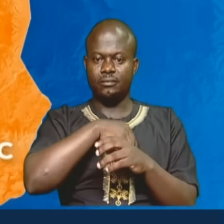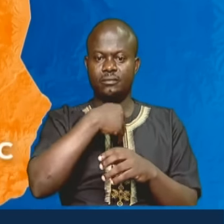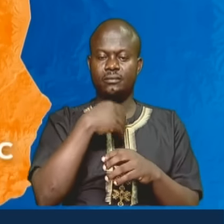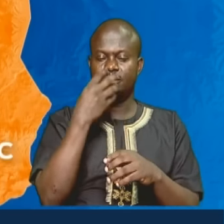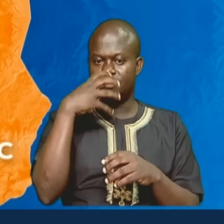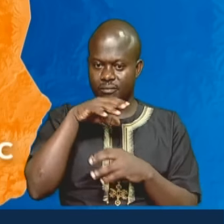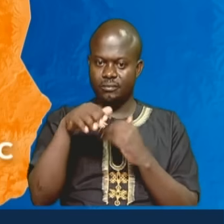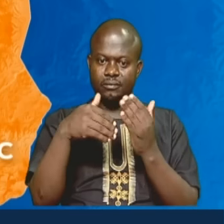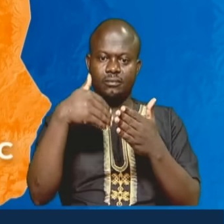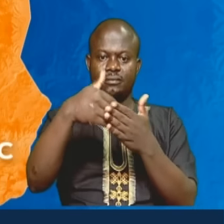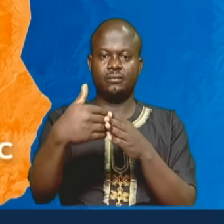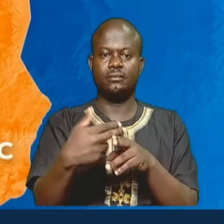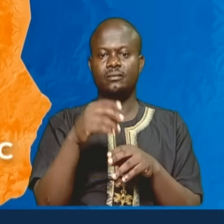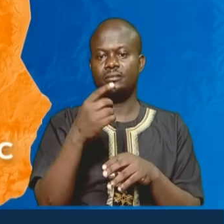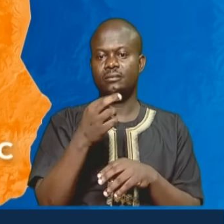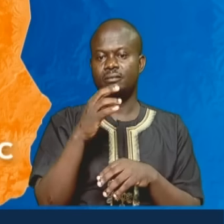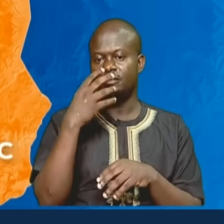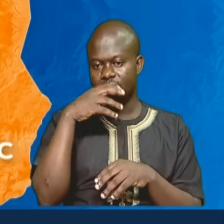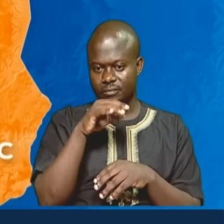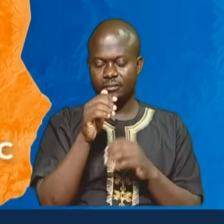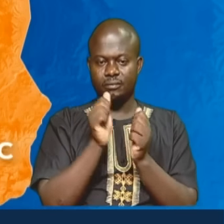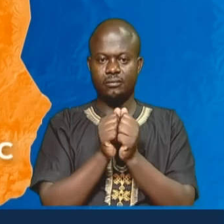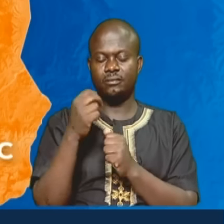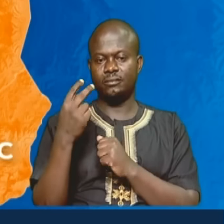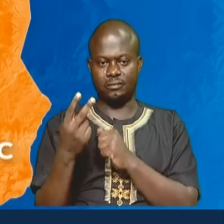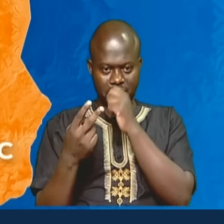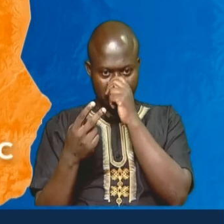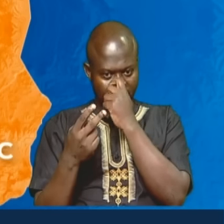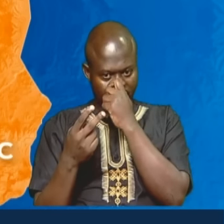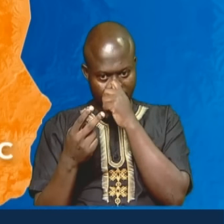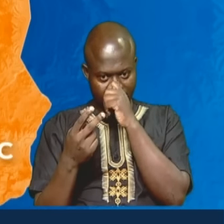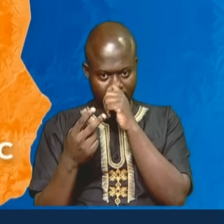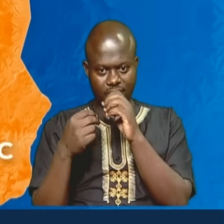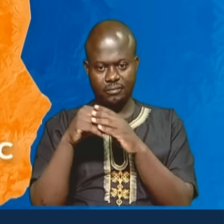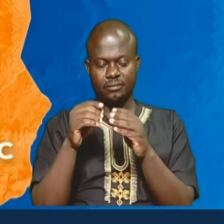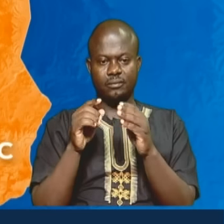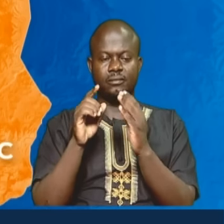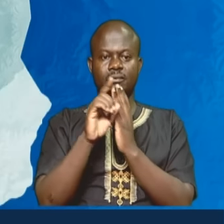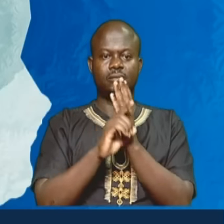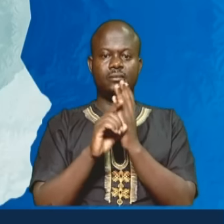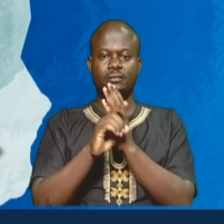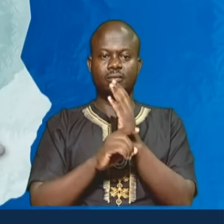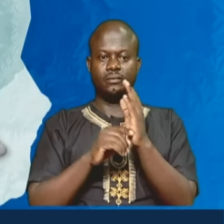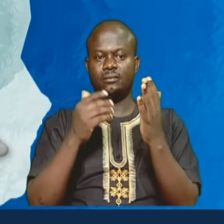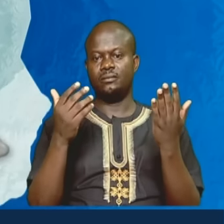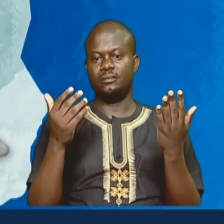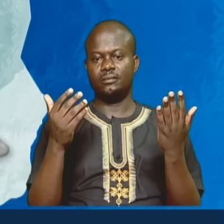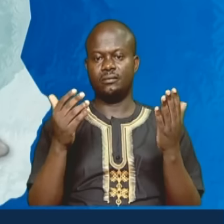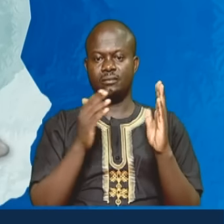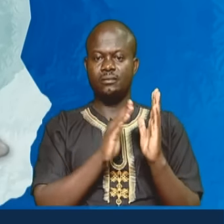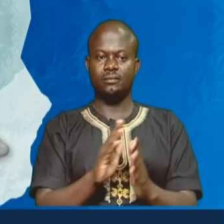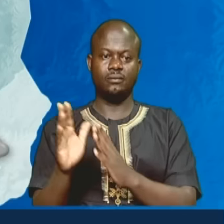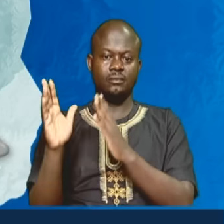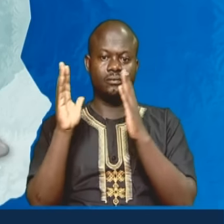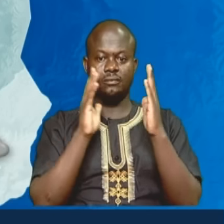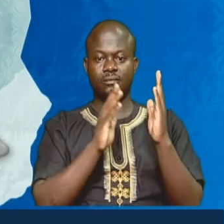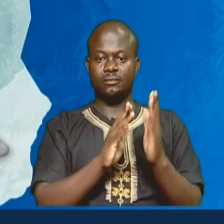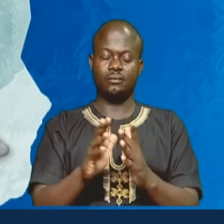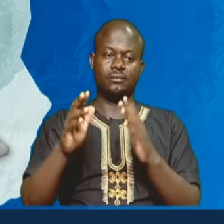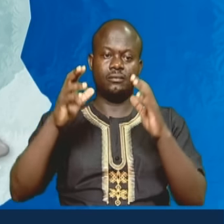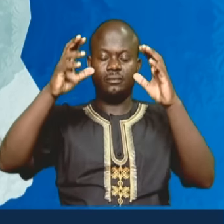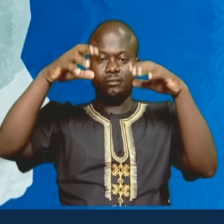cy'ubushyuhe kizagira kuri dogere Celsius 12. Ku masaha y'igicamunsi hateganyijwe imvura mu